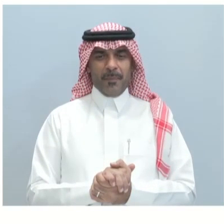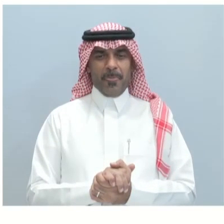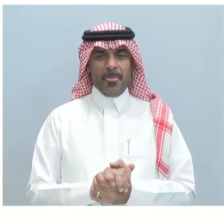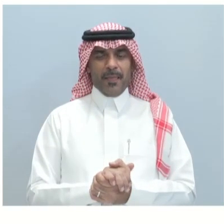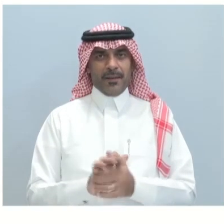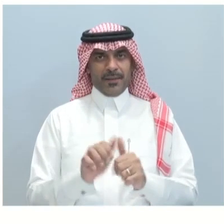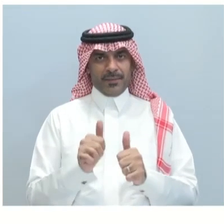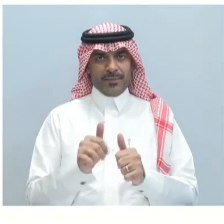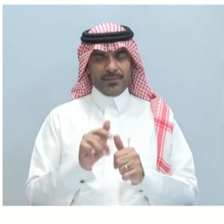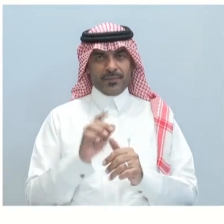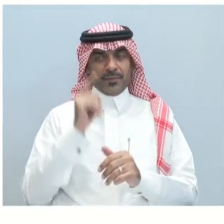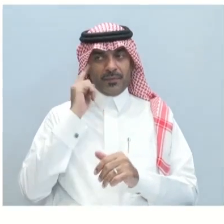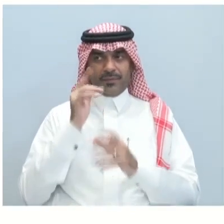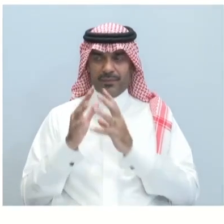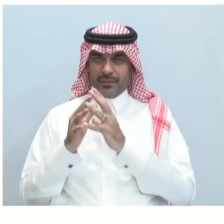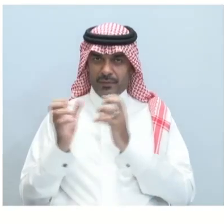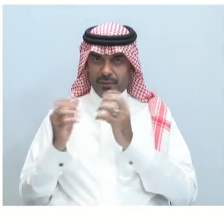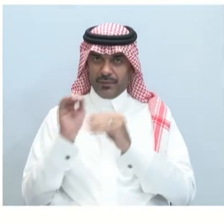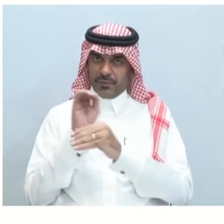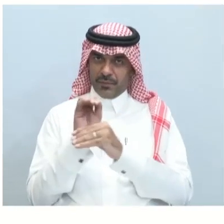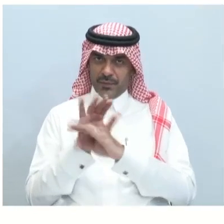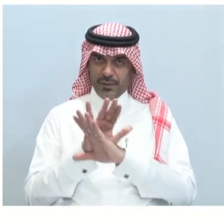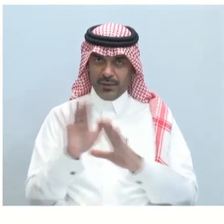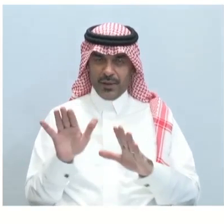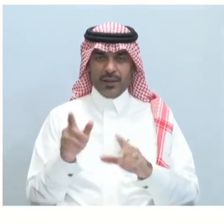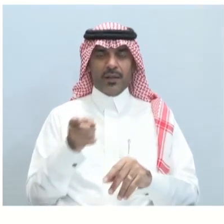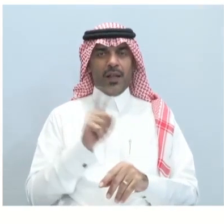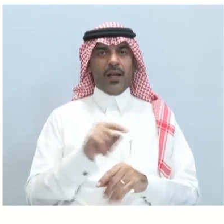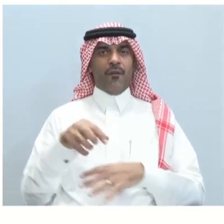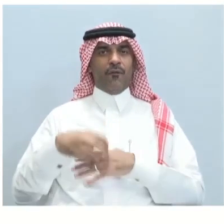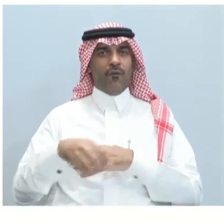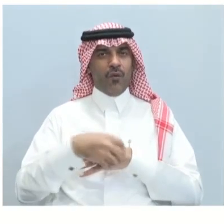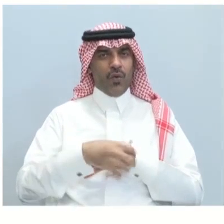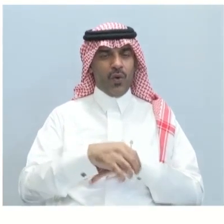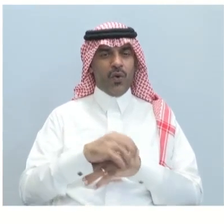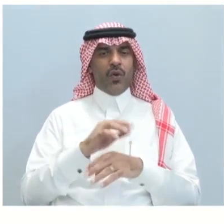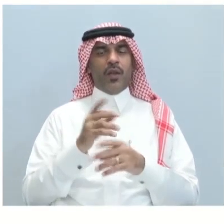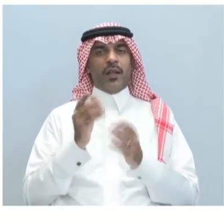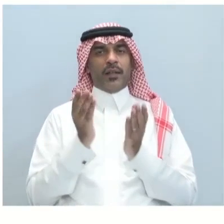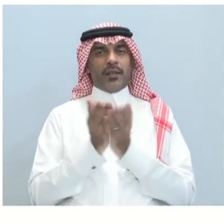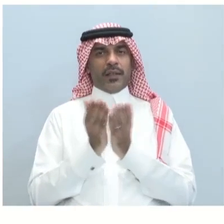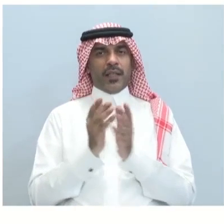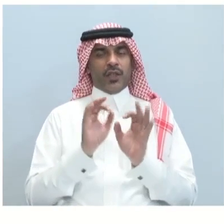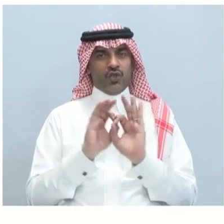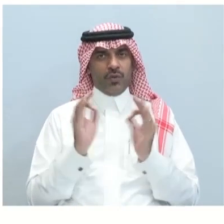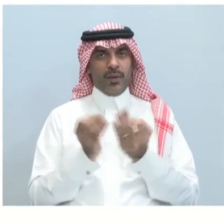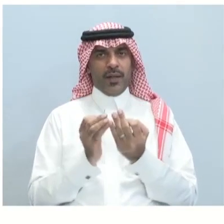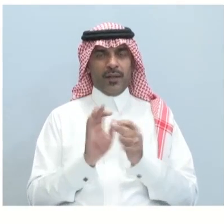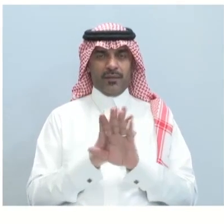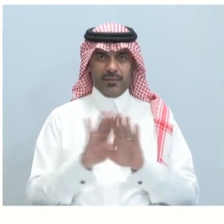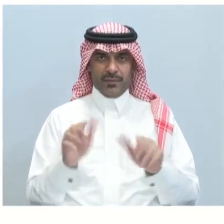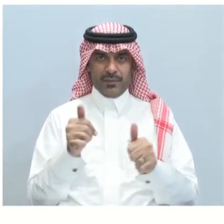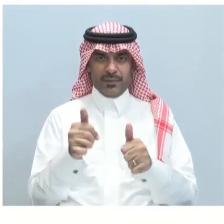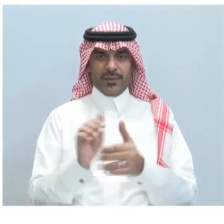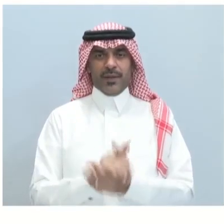انتهينا من تعريف الدراسات الاجتماعيه ايضا ذكرنا ابرز فروع الدراسات الاجتماعيه